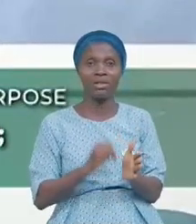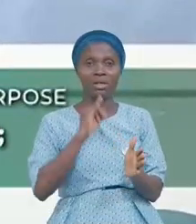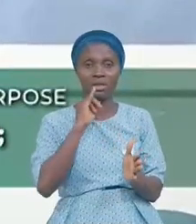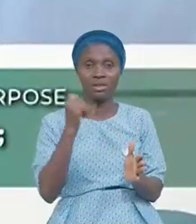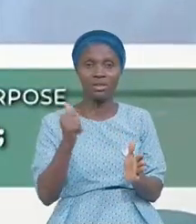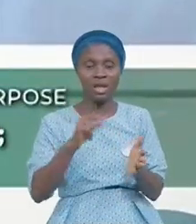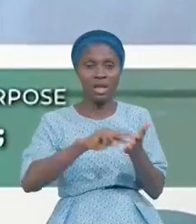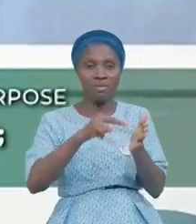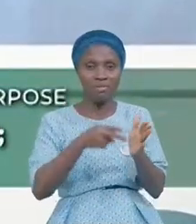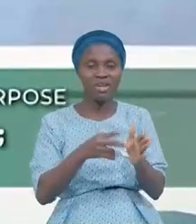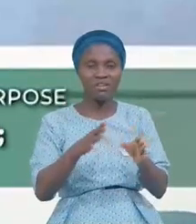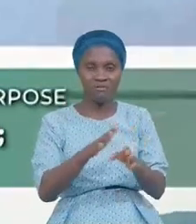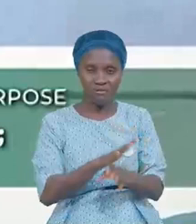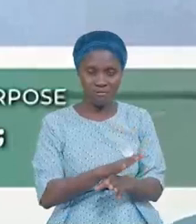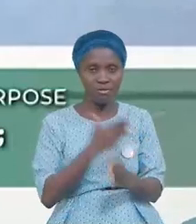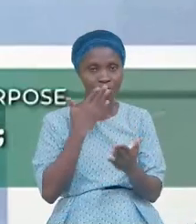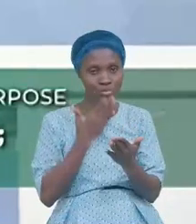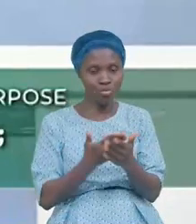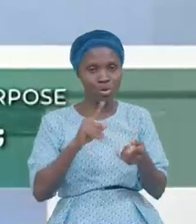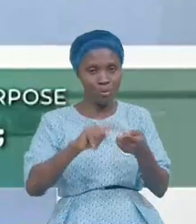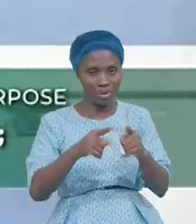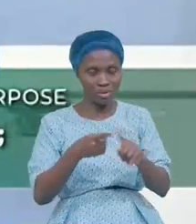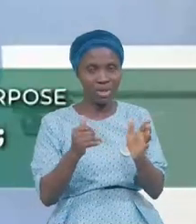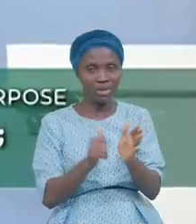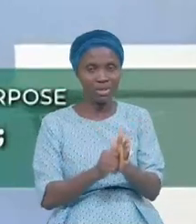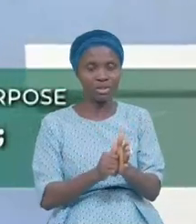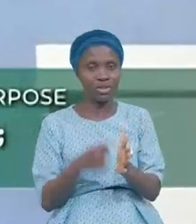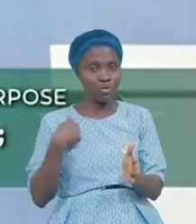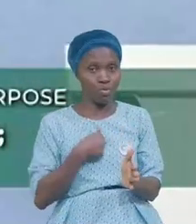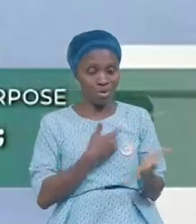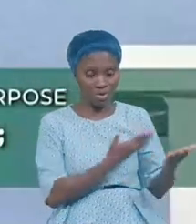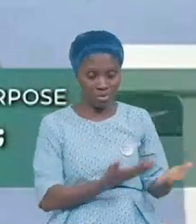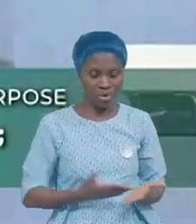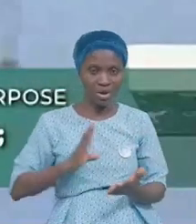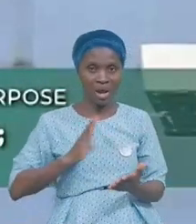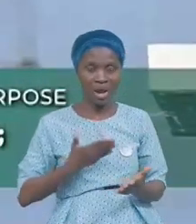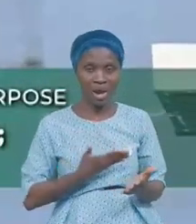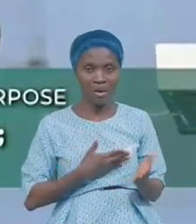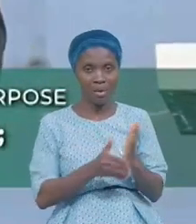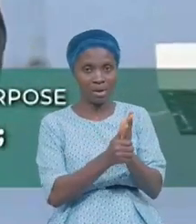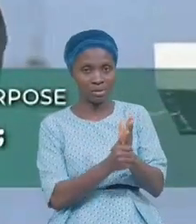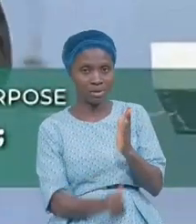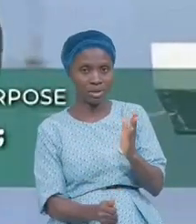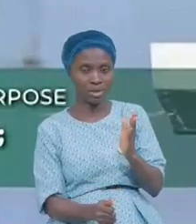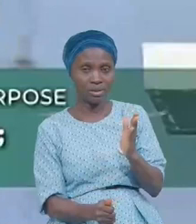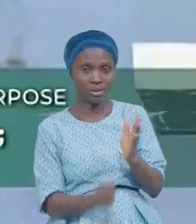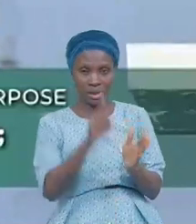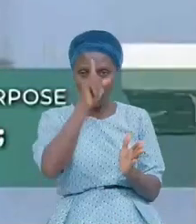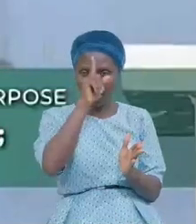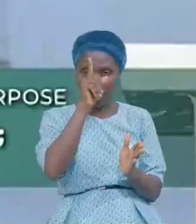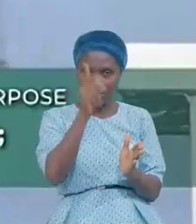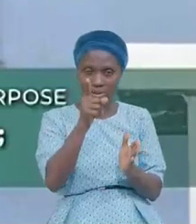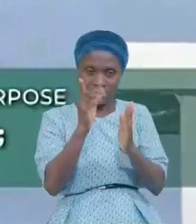Ça, c'est un partenariat significatif pour que nous rassemblons nos ressources, nos talents, nos dons et que